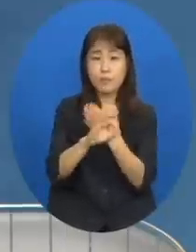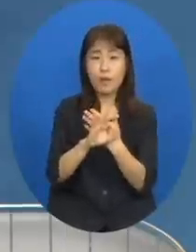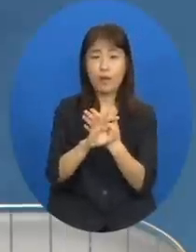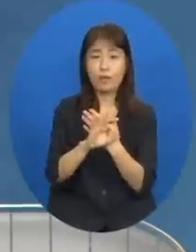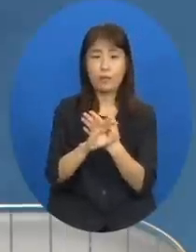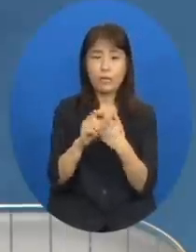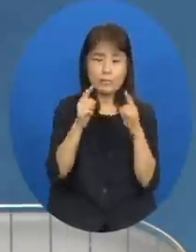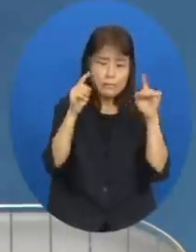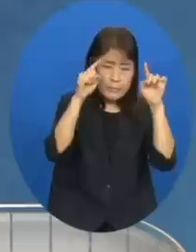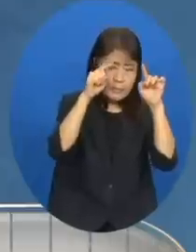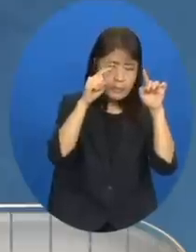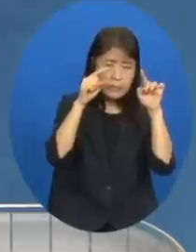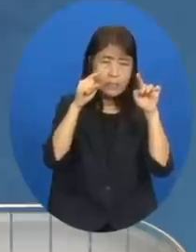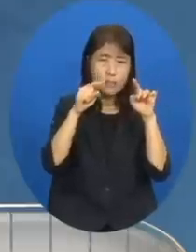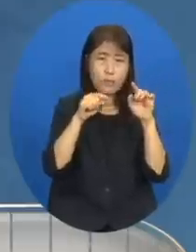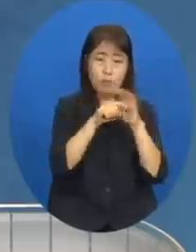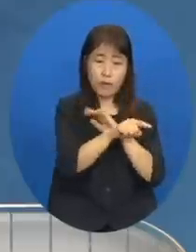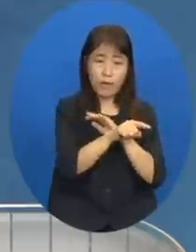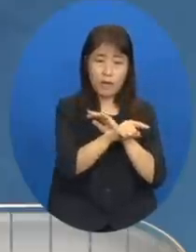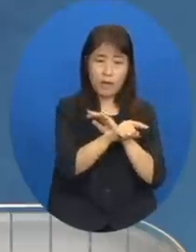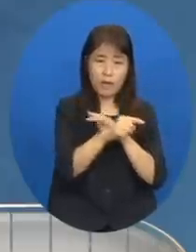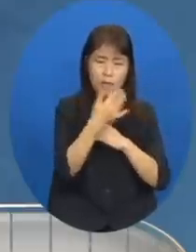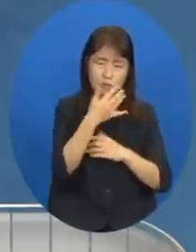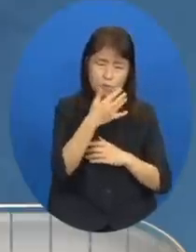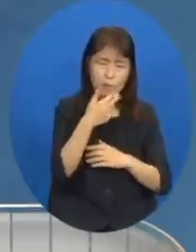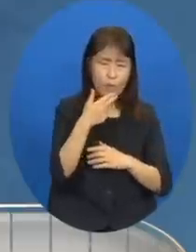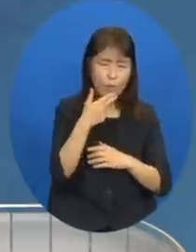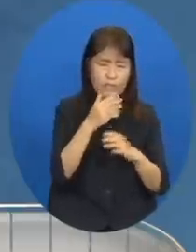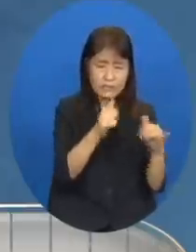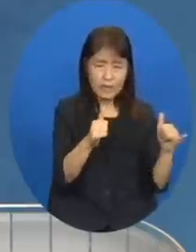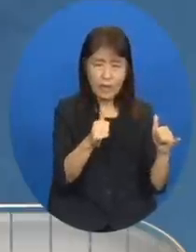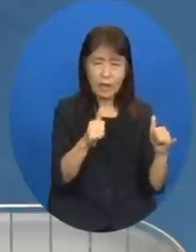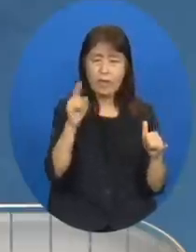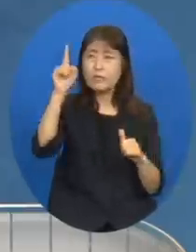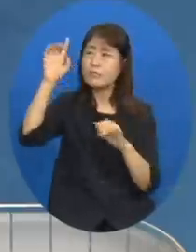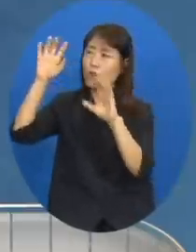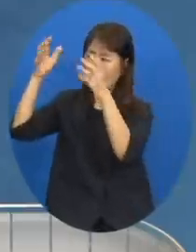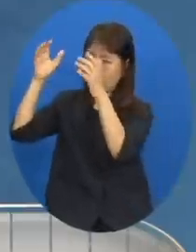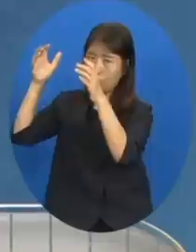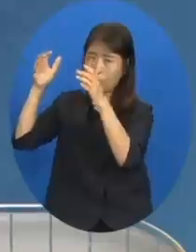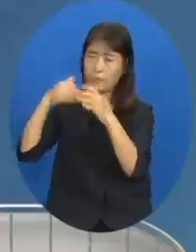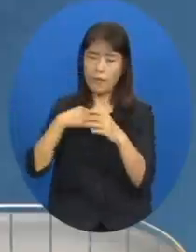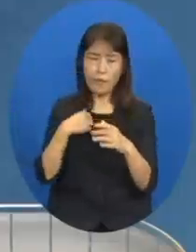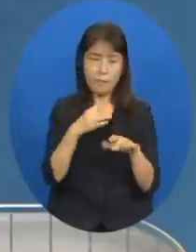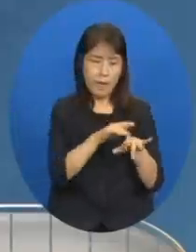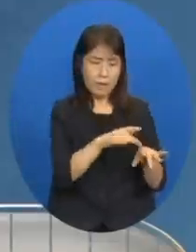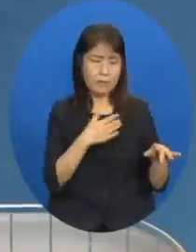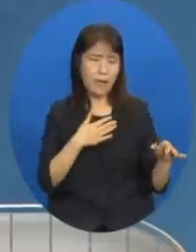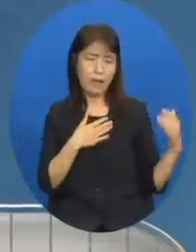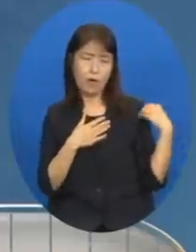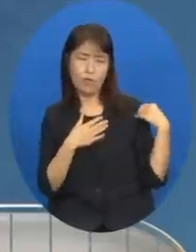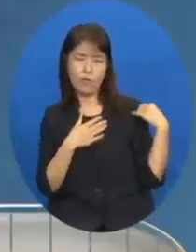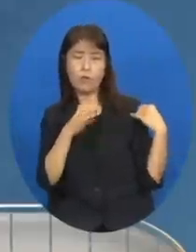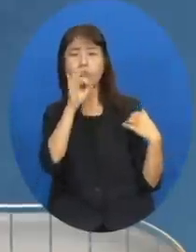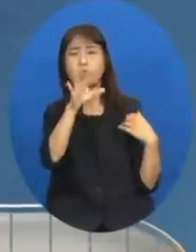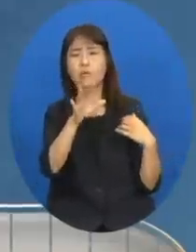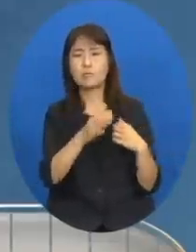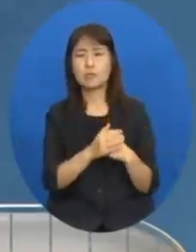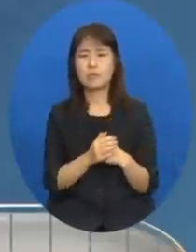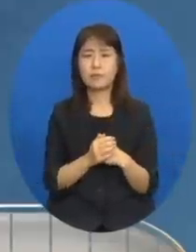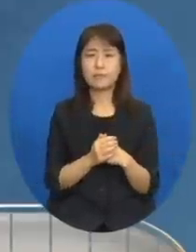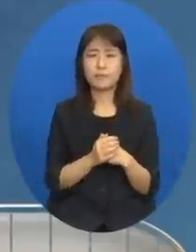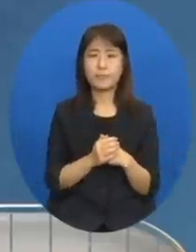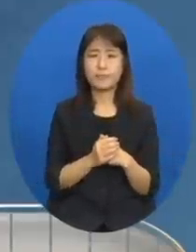지옥 갈 수밖에 없는 자 천국 백성이 됩니다 마귀가 손도 되지 못하는 거예요 그러나 동시에